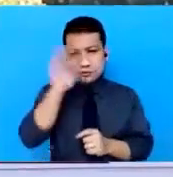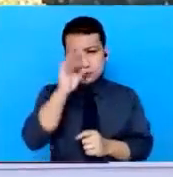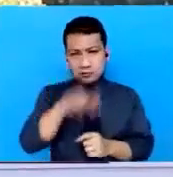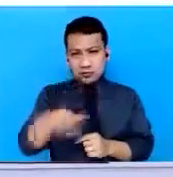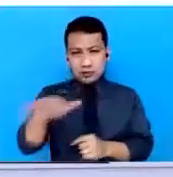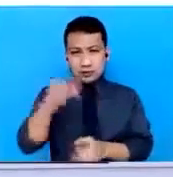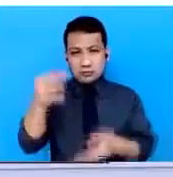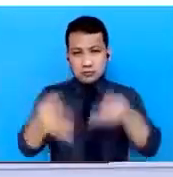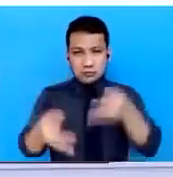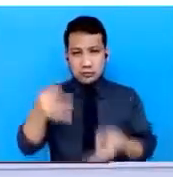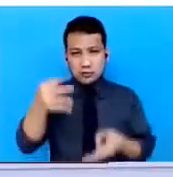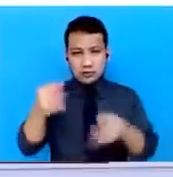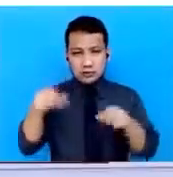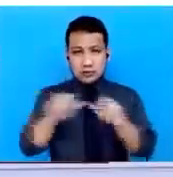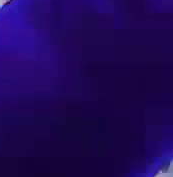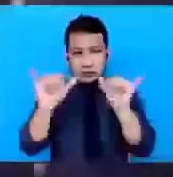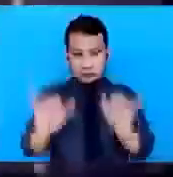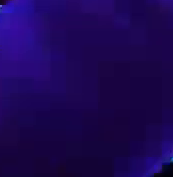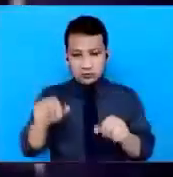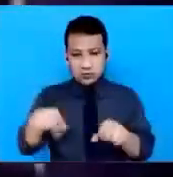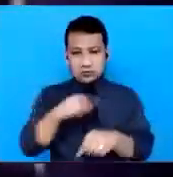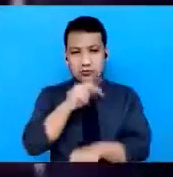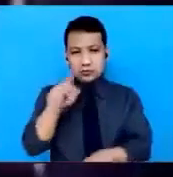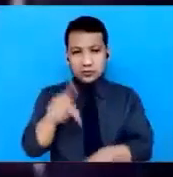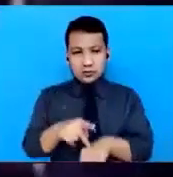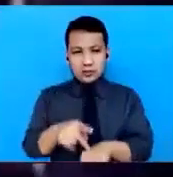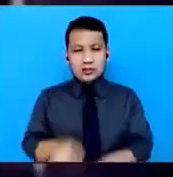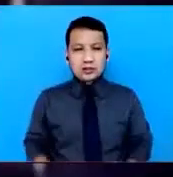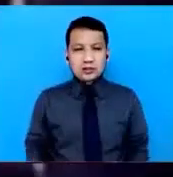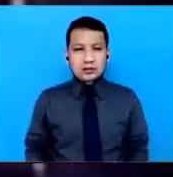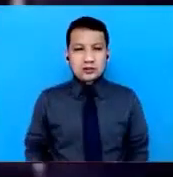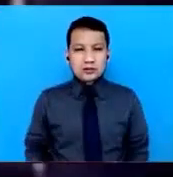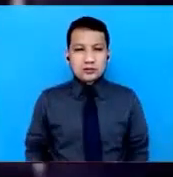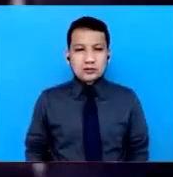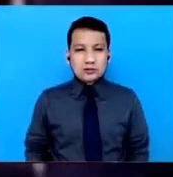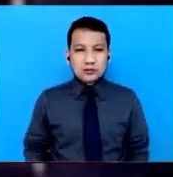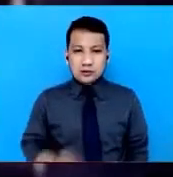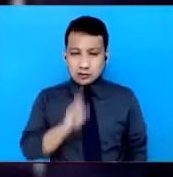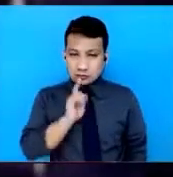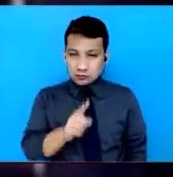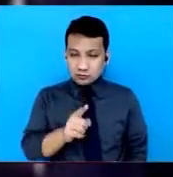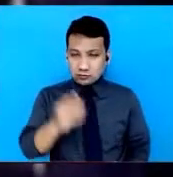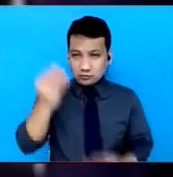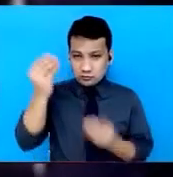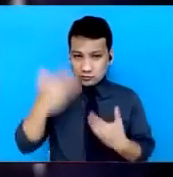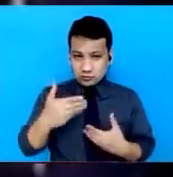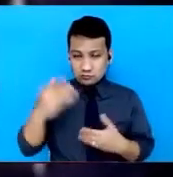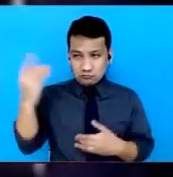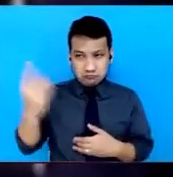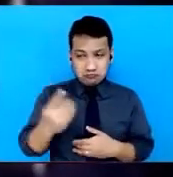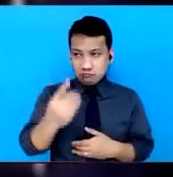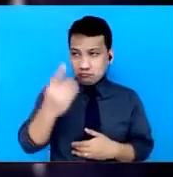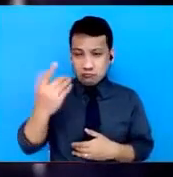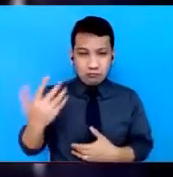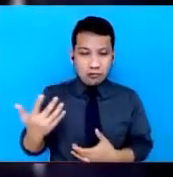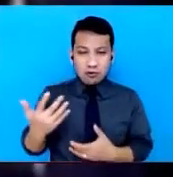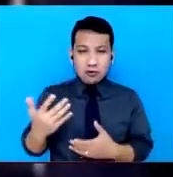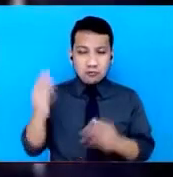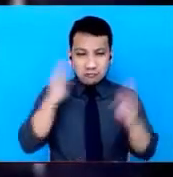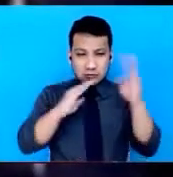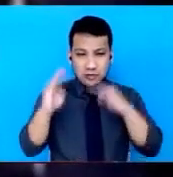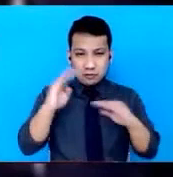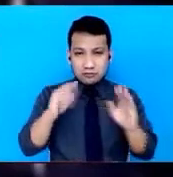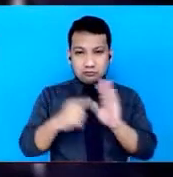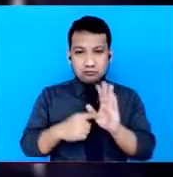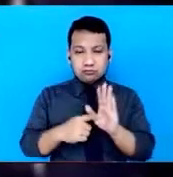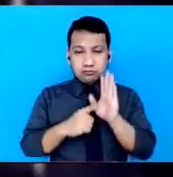system ng bansa. It is only through the acknowledgement of criticisms that problems are properly addressed